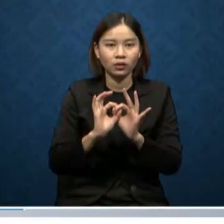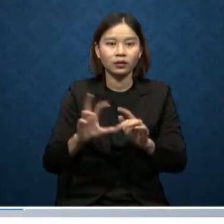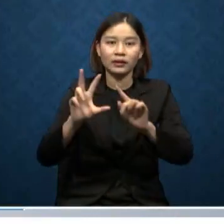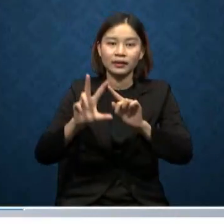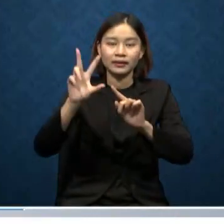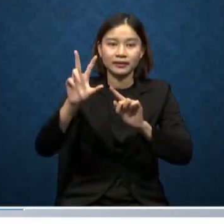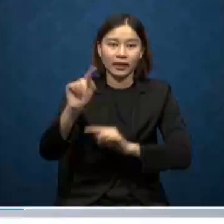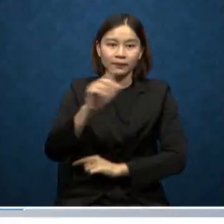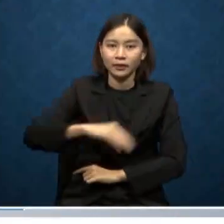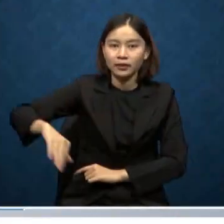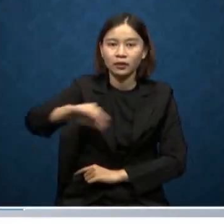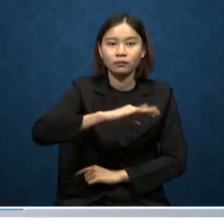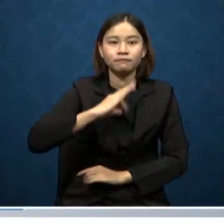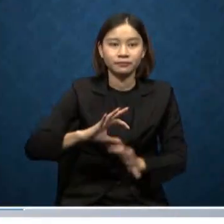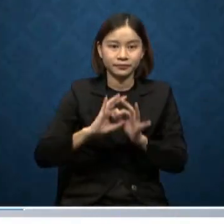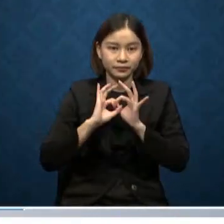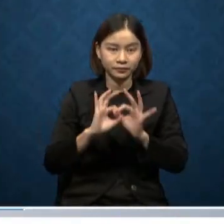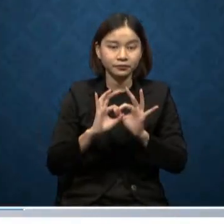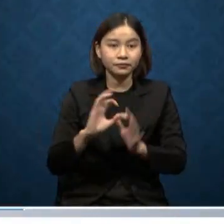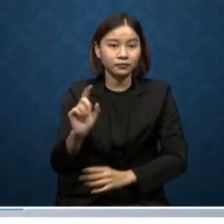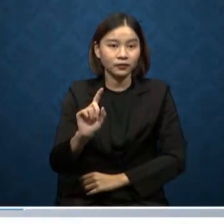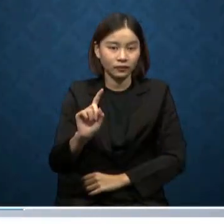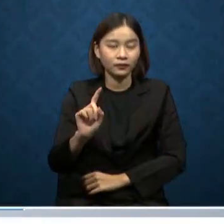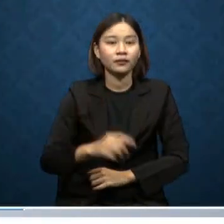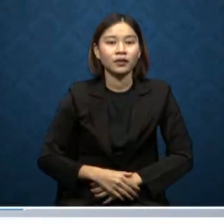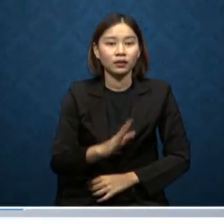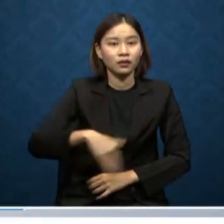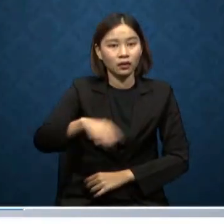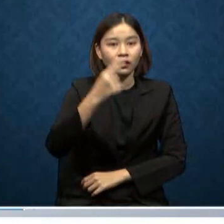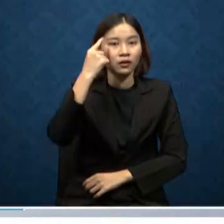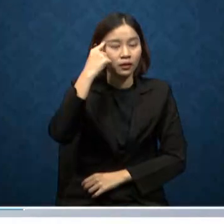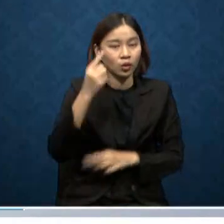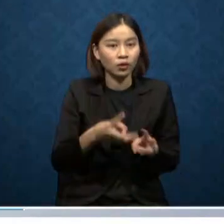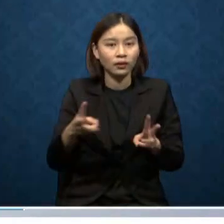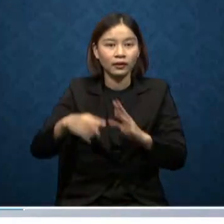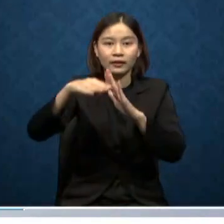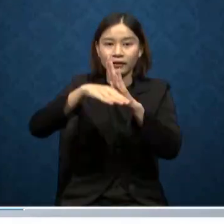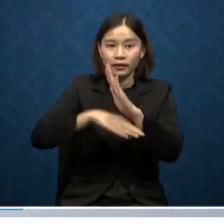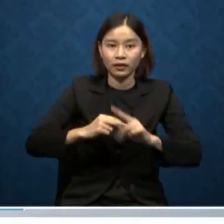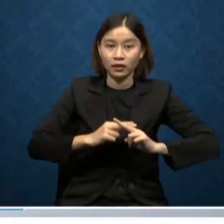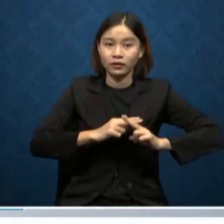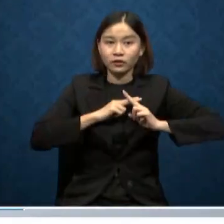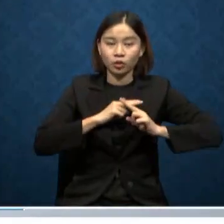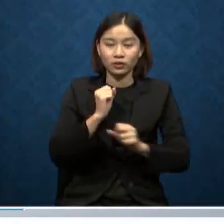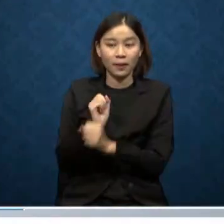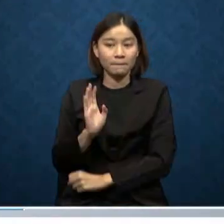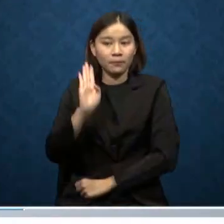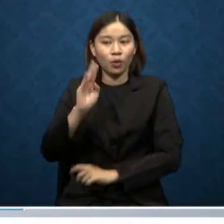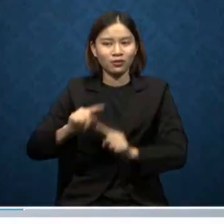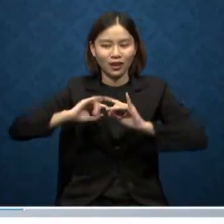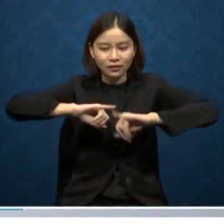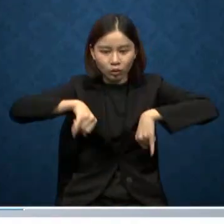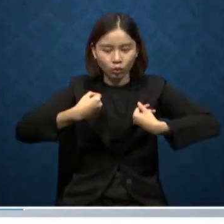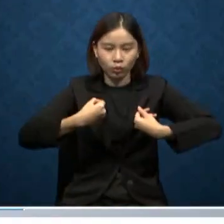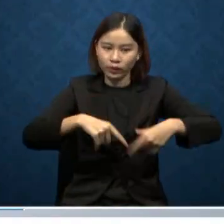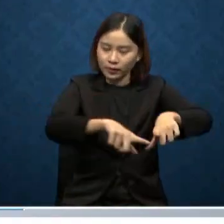สามที่ทุกคนห่วงใหญ่เราก็รู้อันดีว่ามมคนไก่ของการที่มีเอกชนรายใหญ่หอในทุนก็ตามทเป็เจของที่ดิ